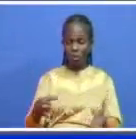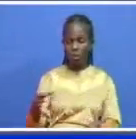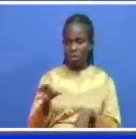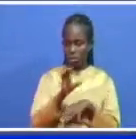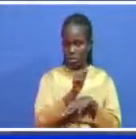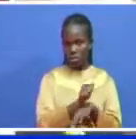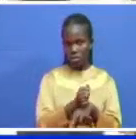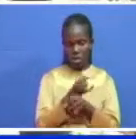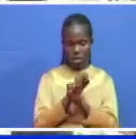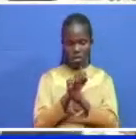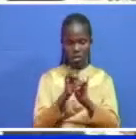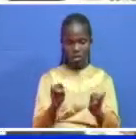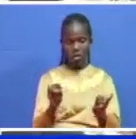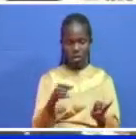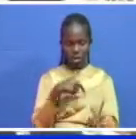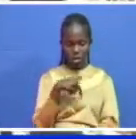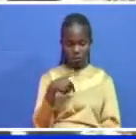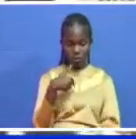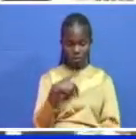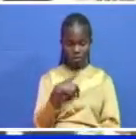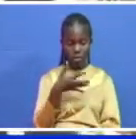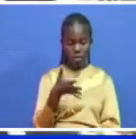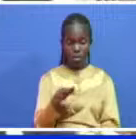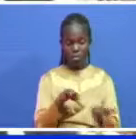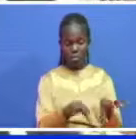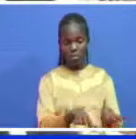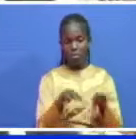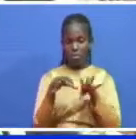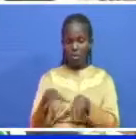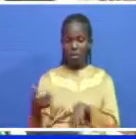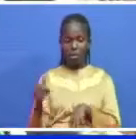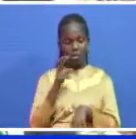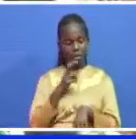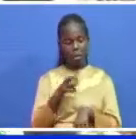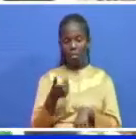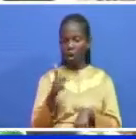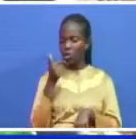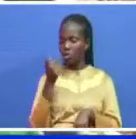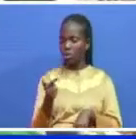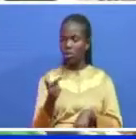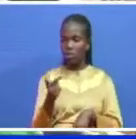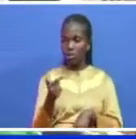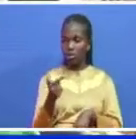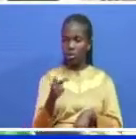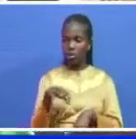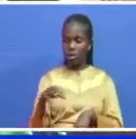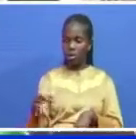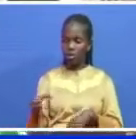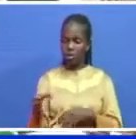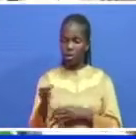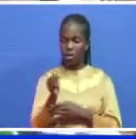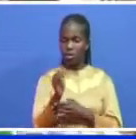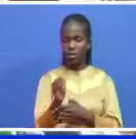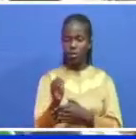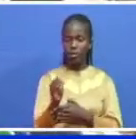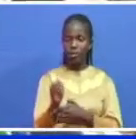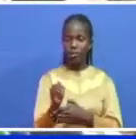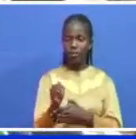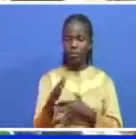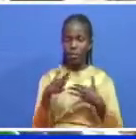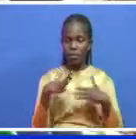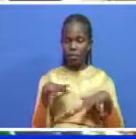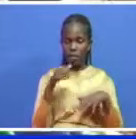tuta. Kuhitu yuta kuhu soko tiyai saono onomwe. Kuhitu kulia county. Itu tumani